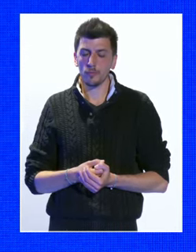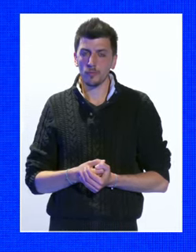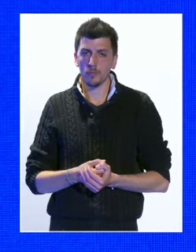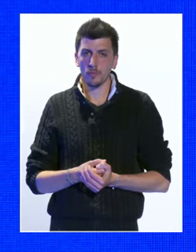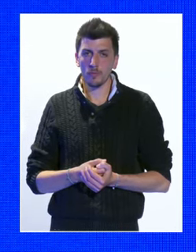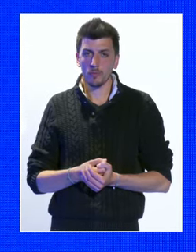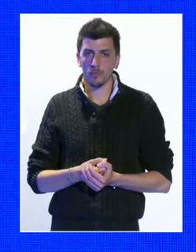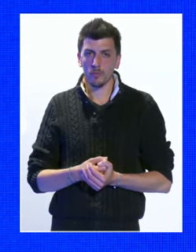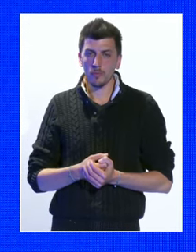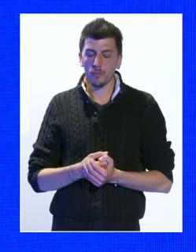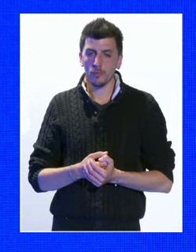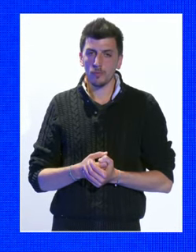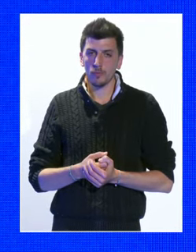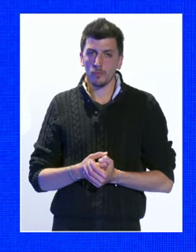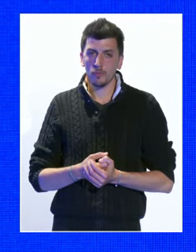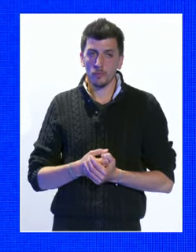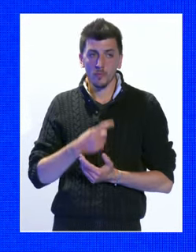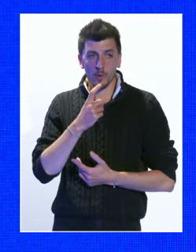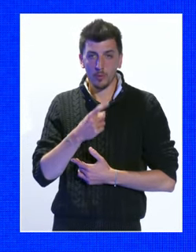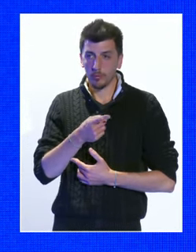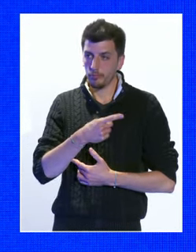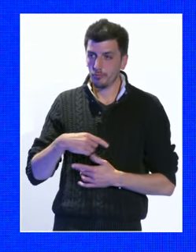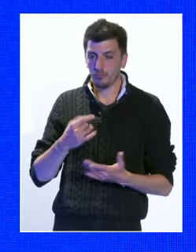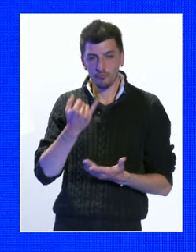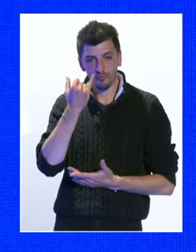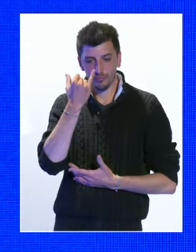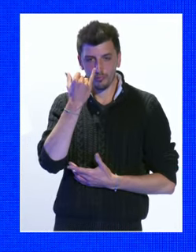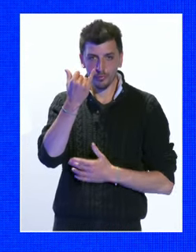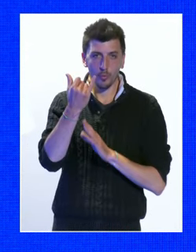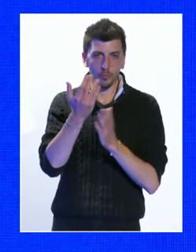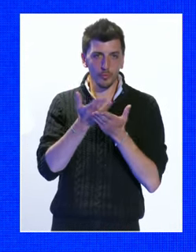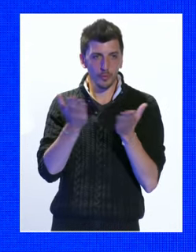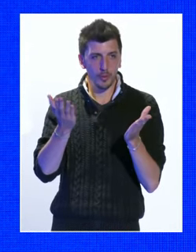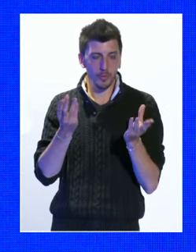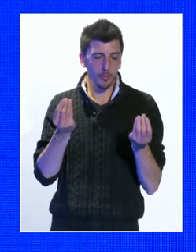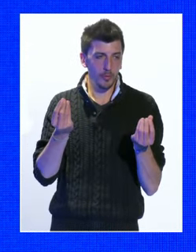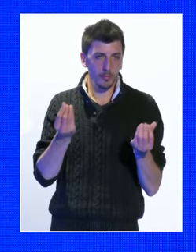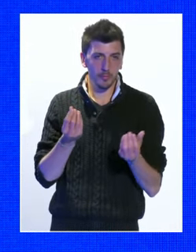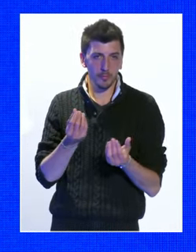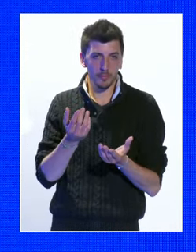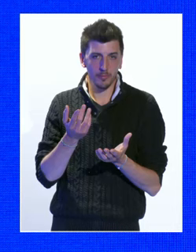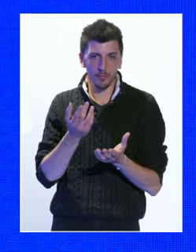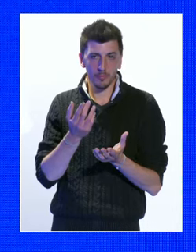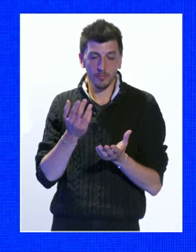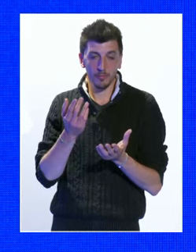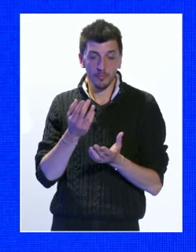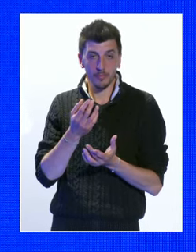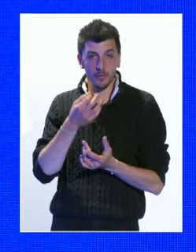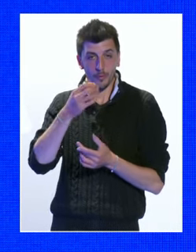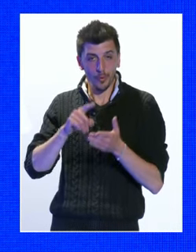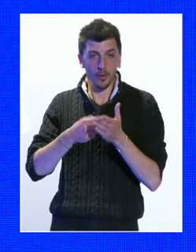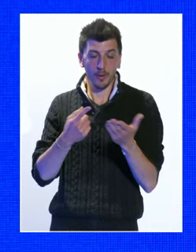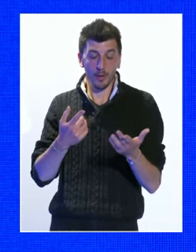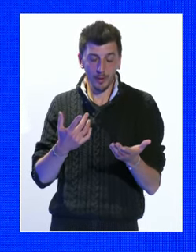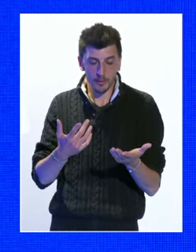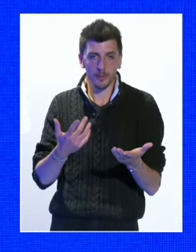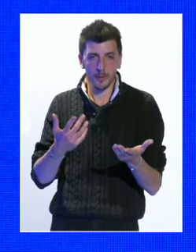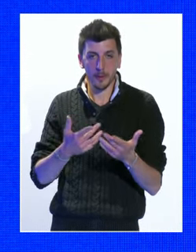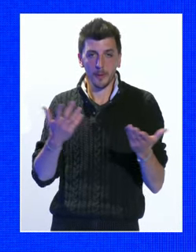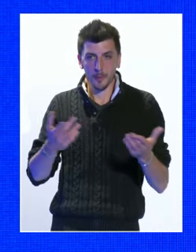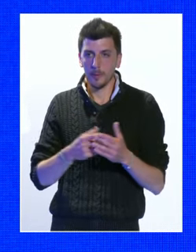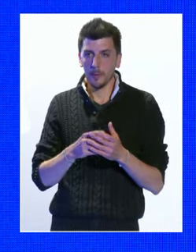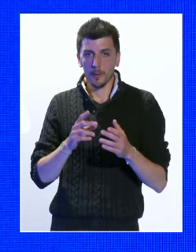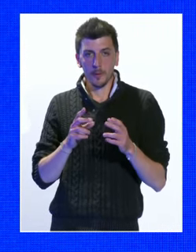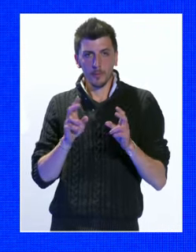simple que je rougis d'avoir à rappeler. Ce n'est pas par la seule augmentation de la fiscalité